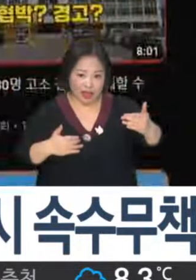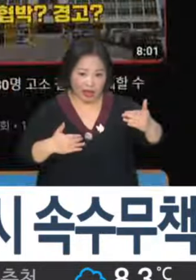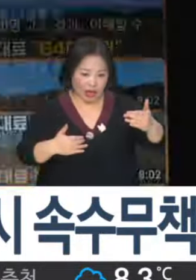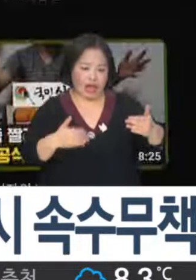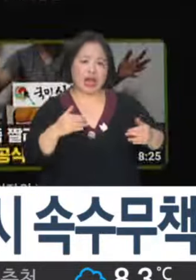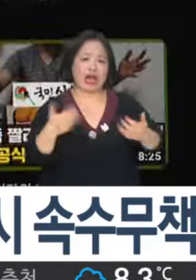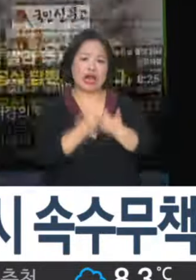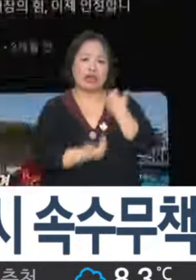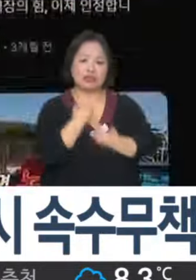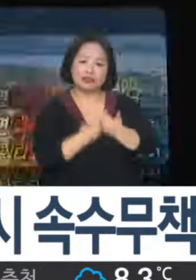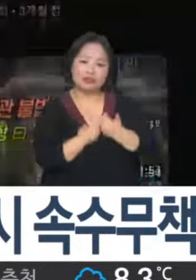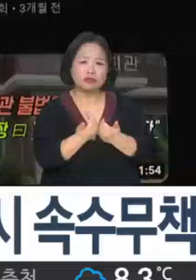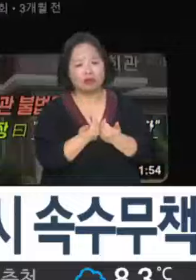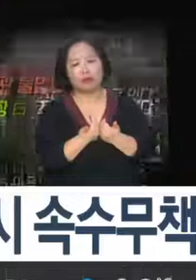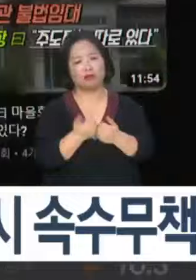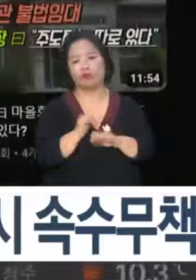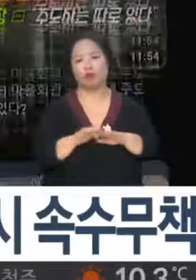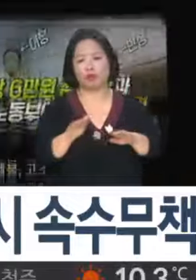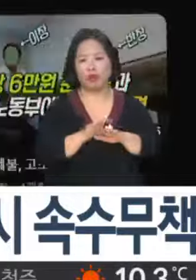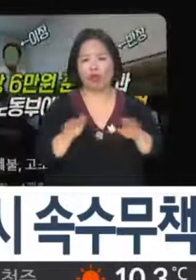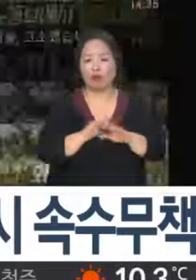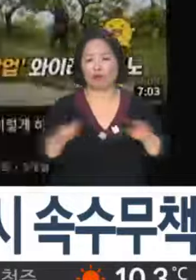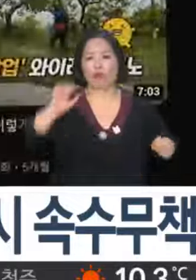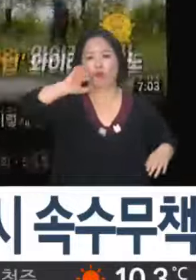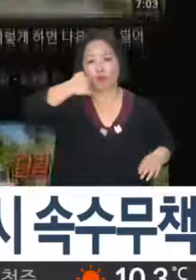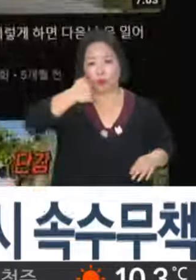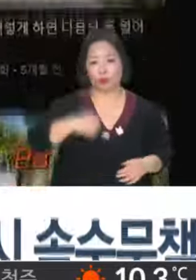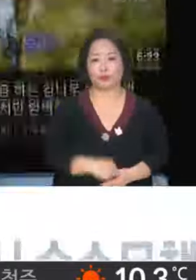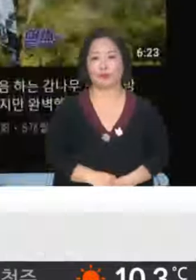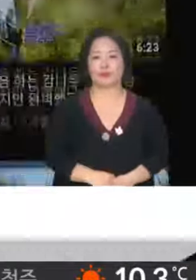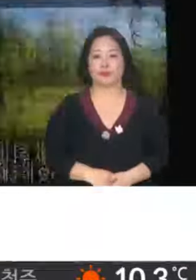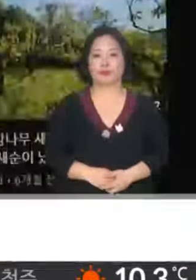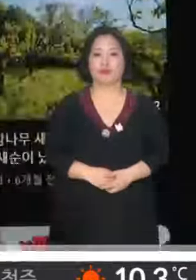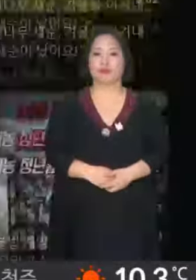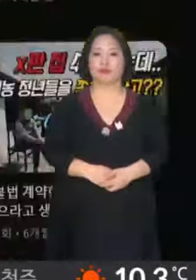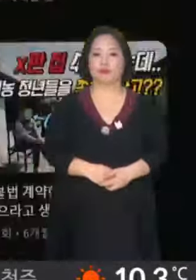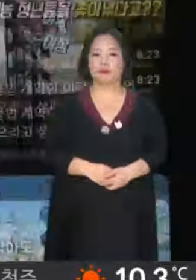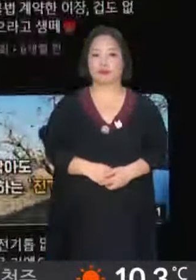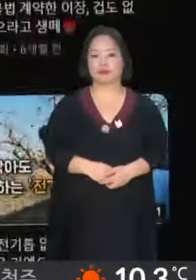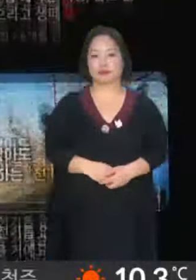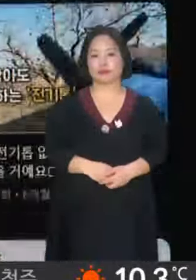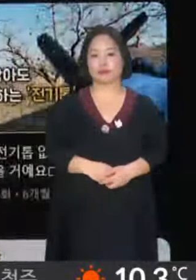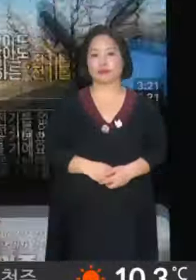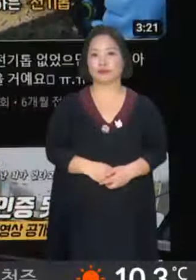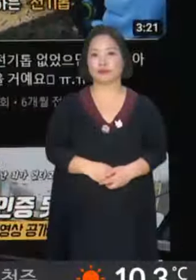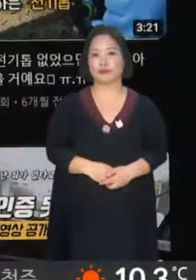앞에서는 딱히 도움이 안 되고 있는 실정입니다 연합뉴스 TV 서영석 있니다